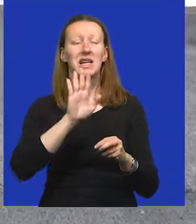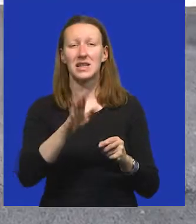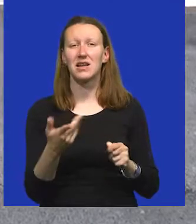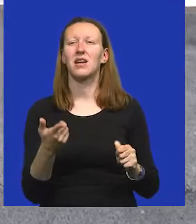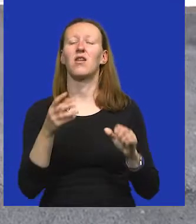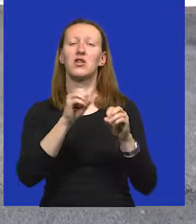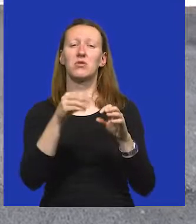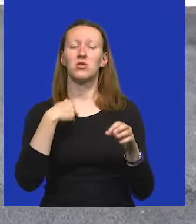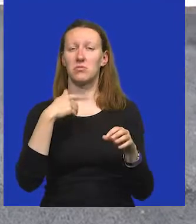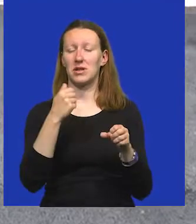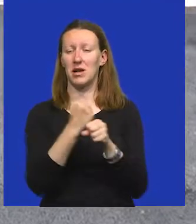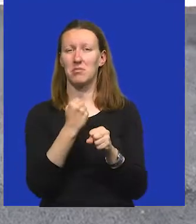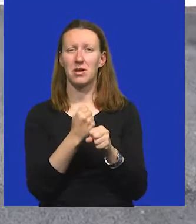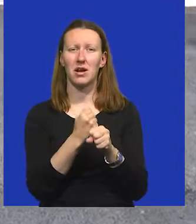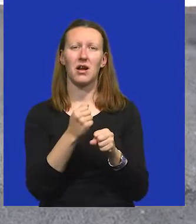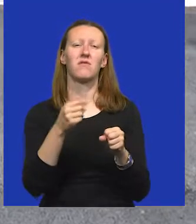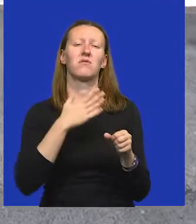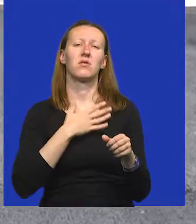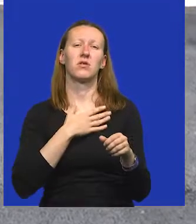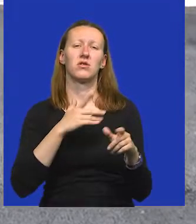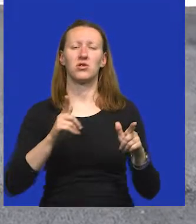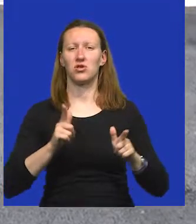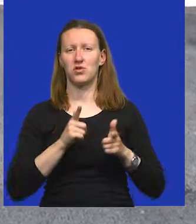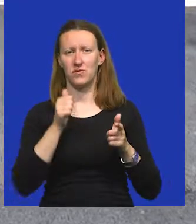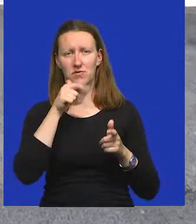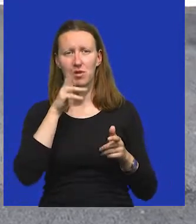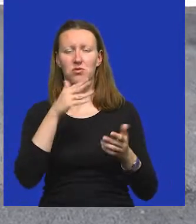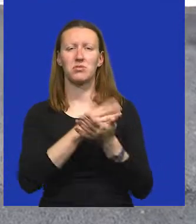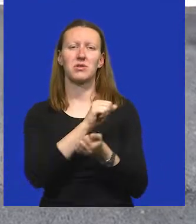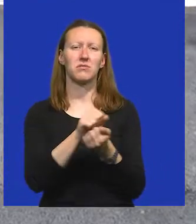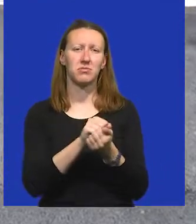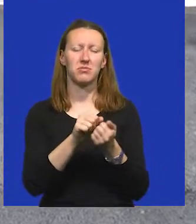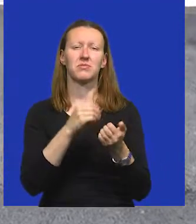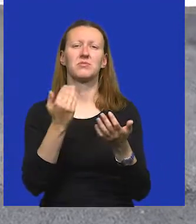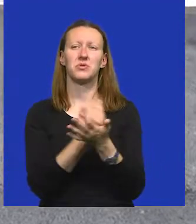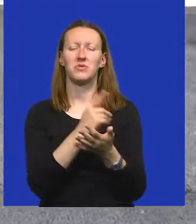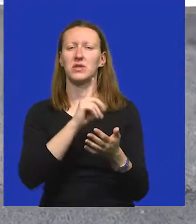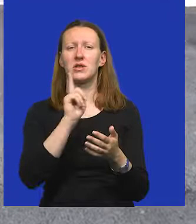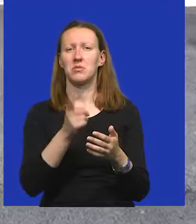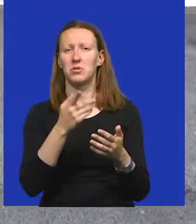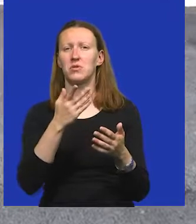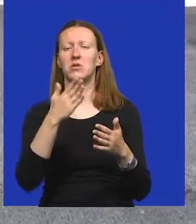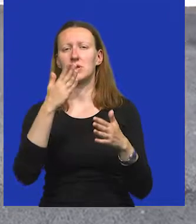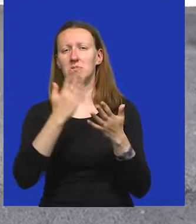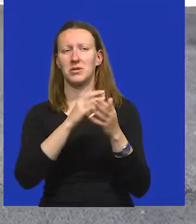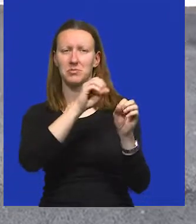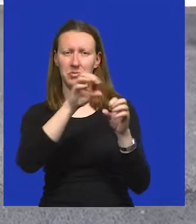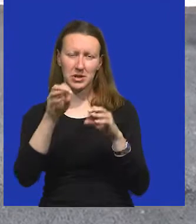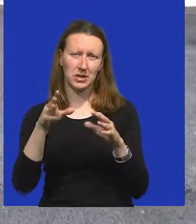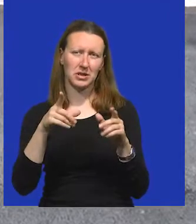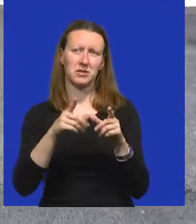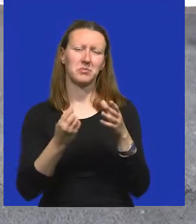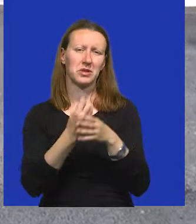Gran parte dell'immondizia che noi creiamo con nel nostro quotidiano può essere riciclata e riusata e non deve per forza finire